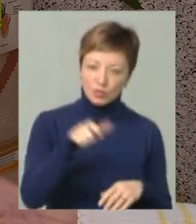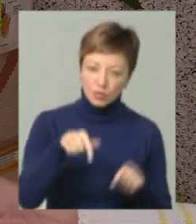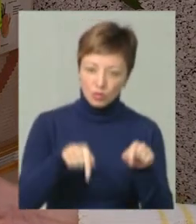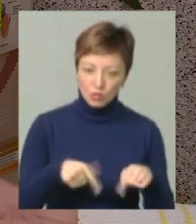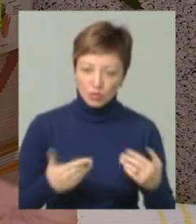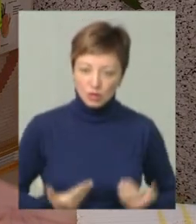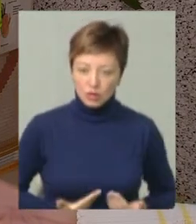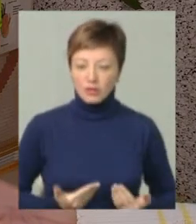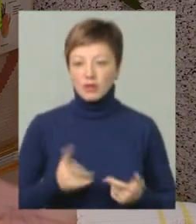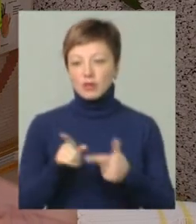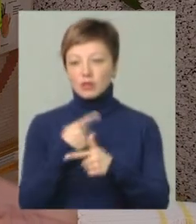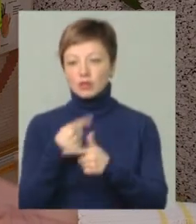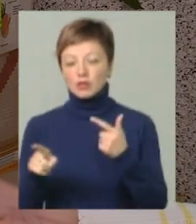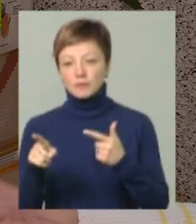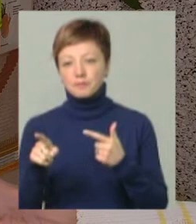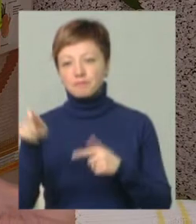пацієнт, який